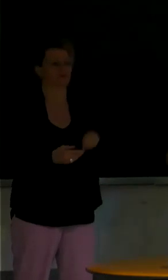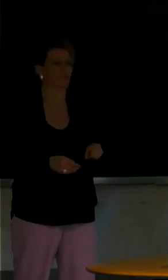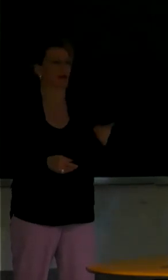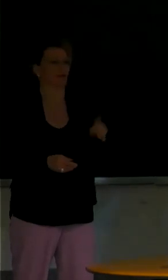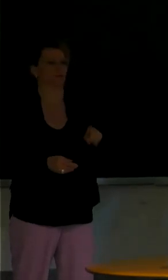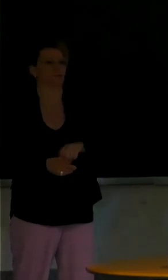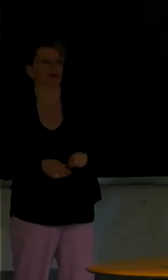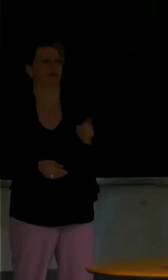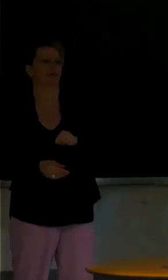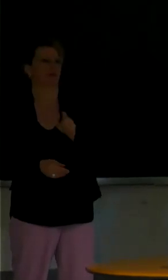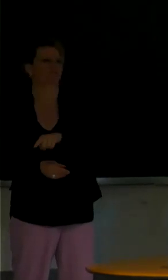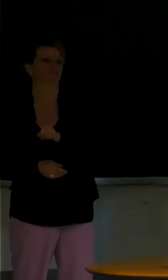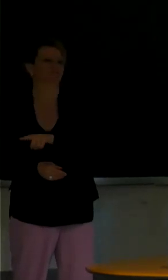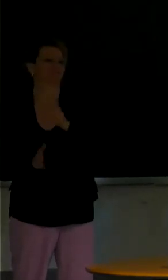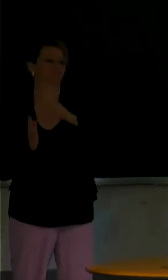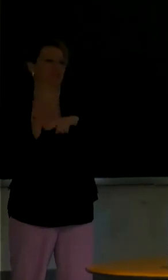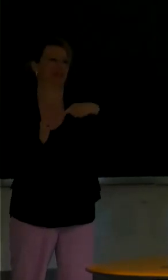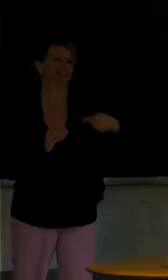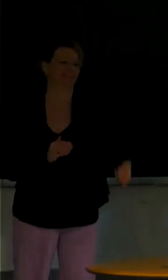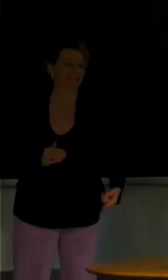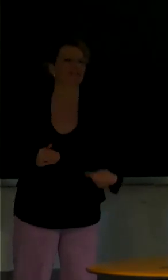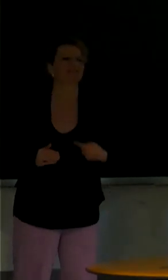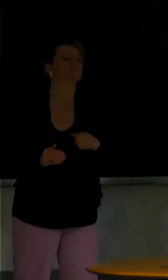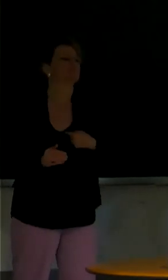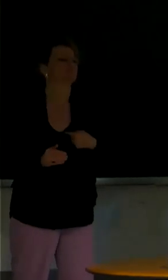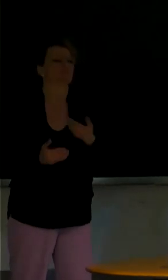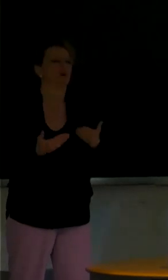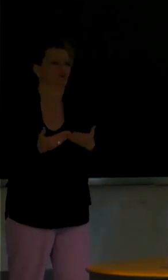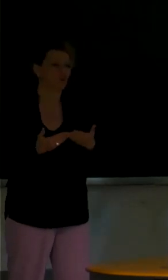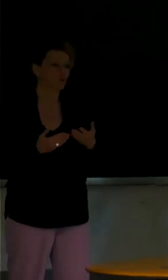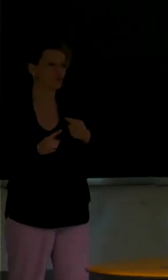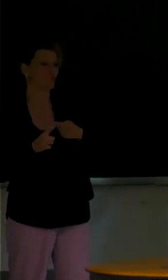faccio alla fine, studio e faccio questo e quindi